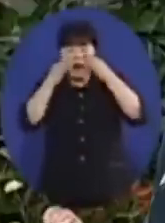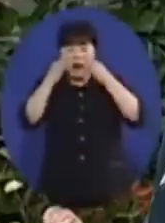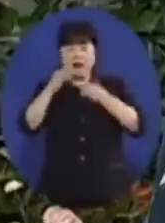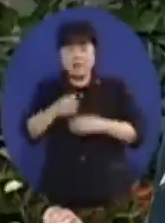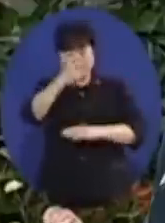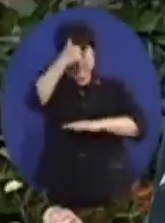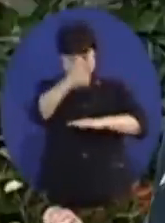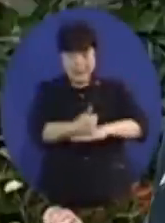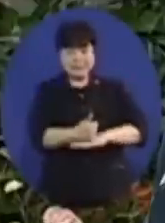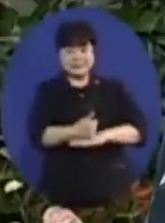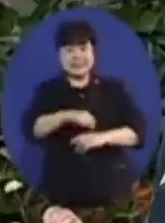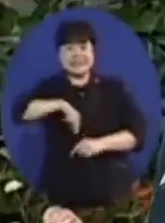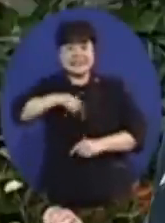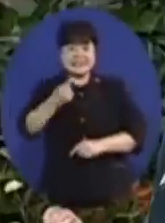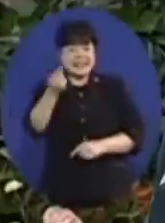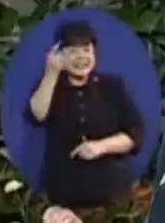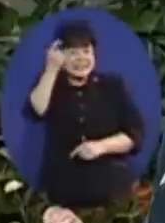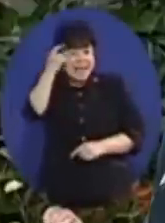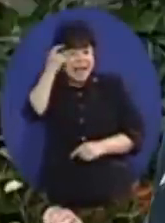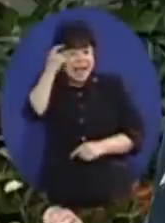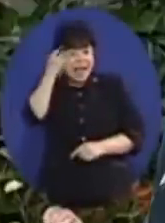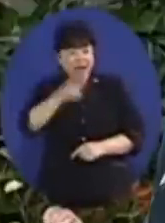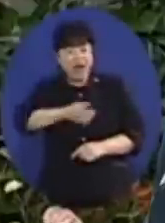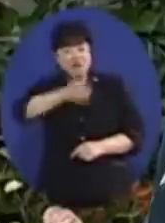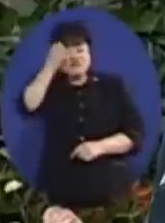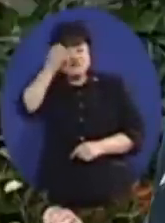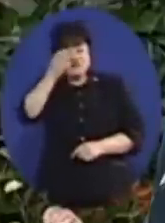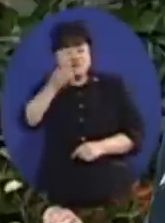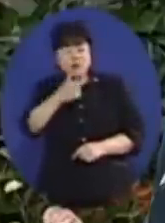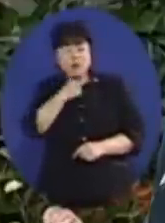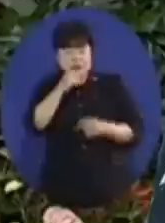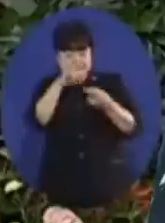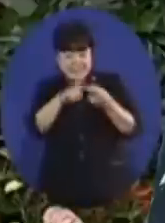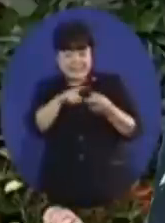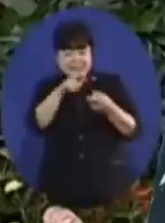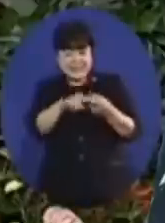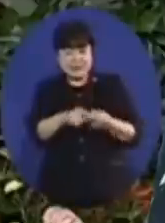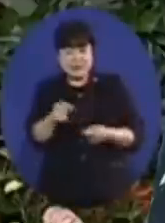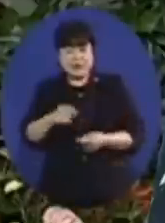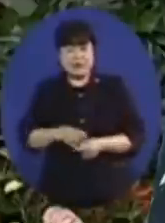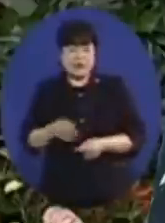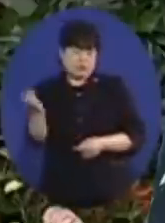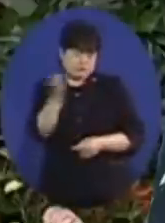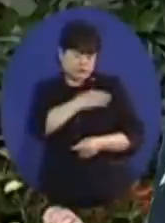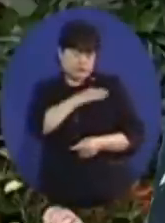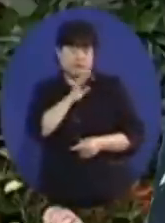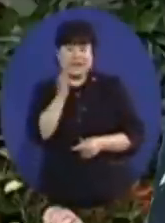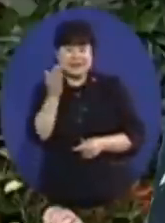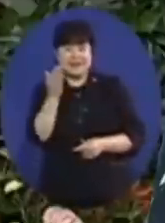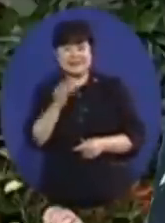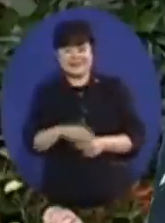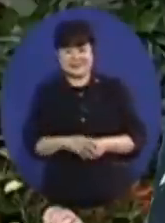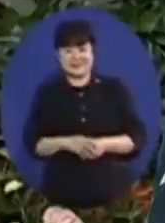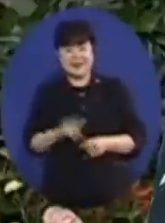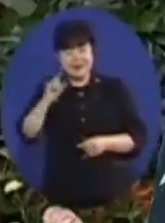마침내 그는 자신이 생각하고 꿈꾸고 바라던 대로 거부가 되어 이제는 어려운 사람들에게 나누어